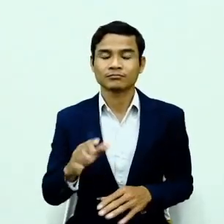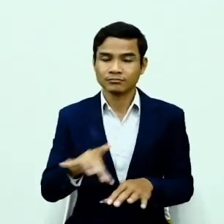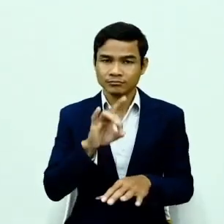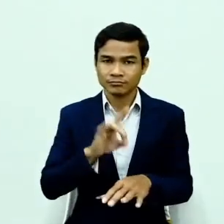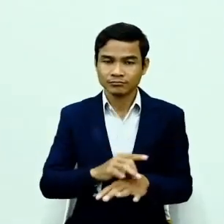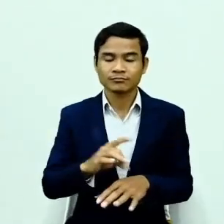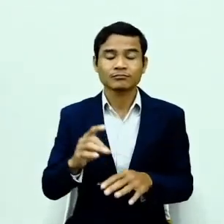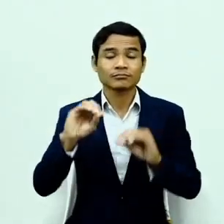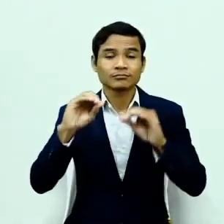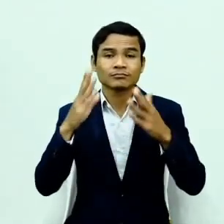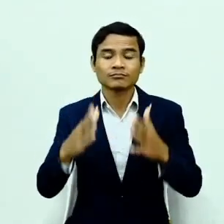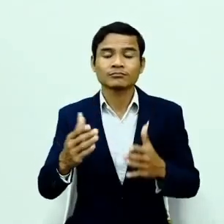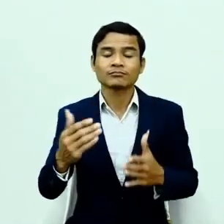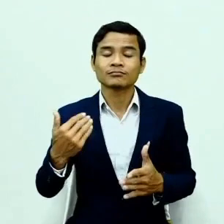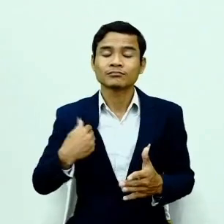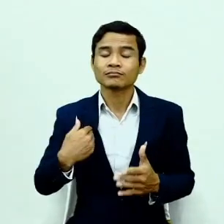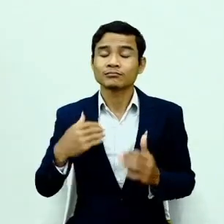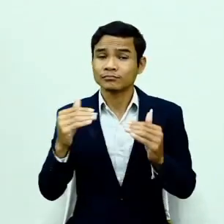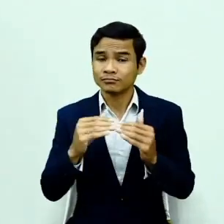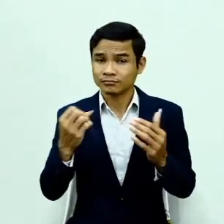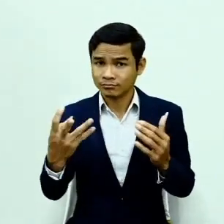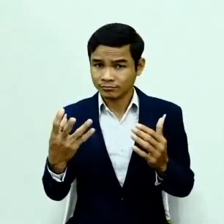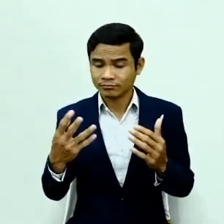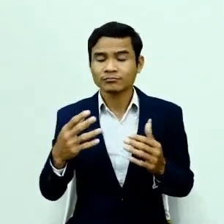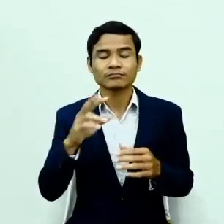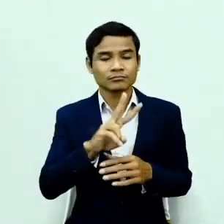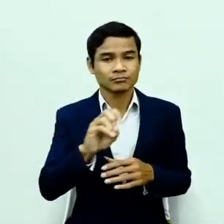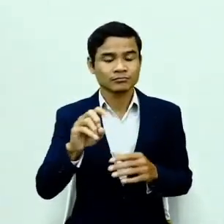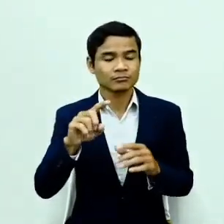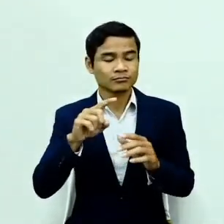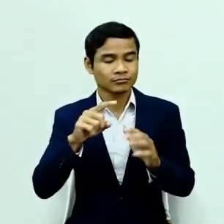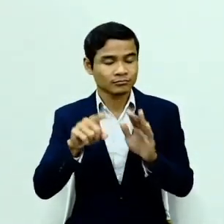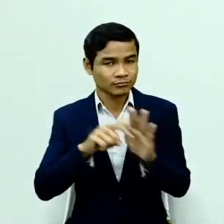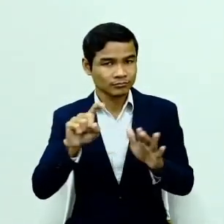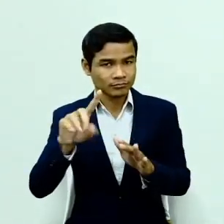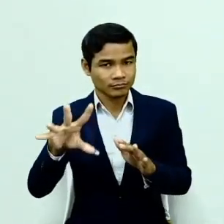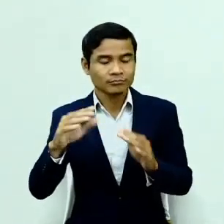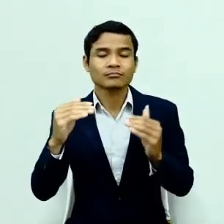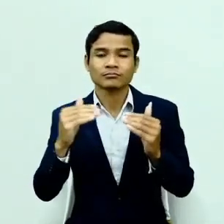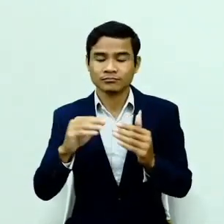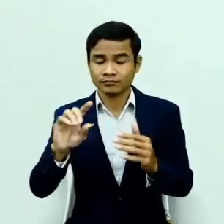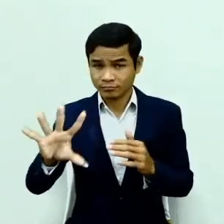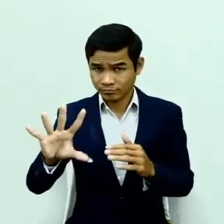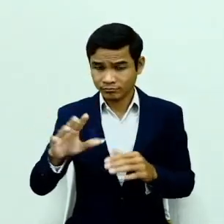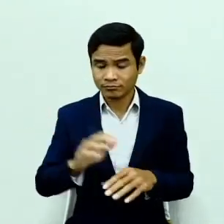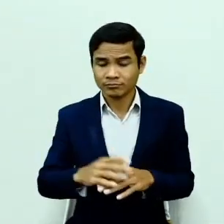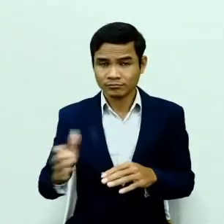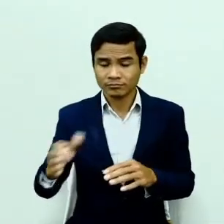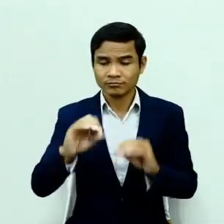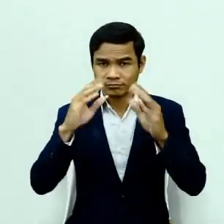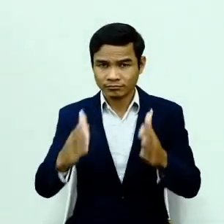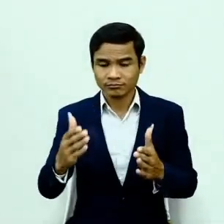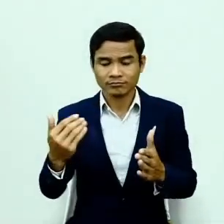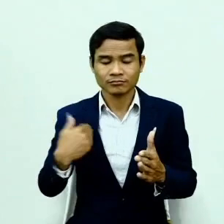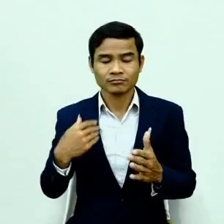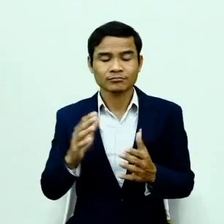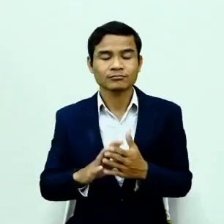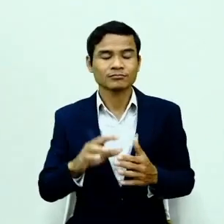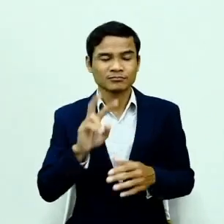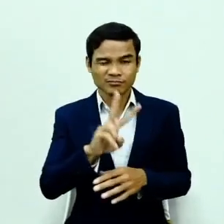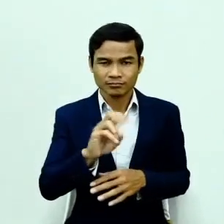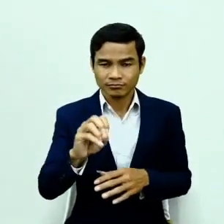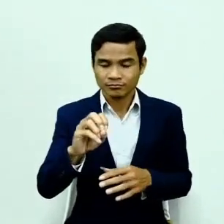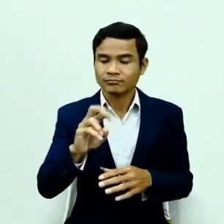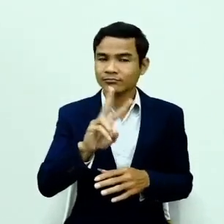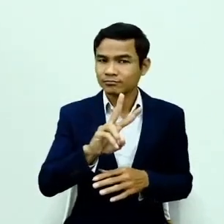nút này cụ nâng xa mạng cốt một phầy đọt đập rằm nâng xa. Chà nâng xa rằm. Chà, chắc này cổ dơ một phầy như một